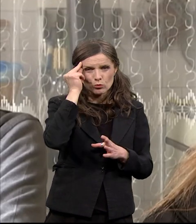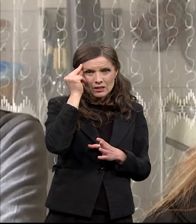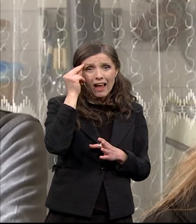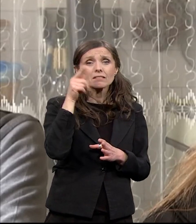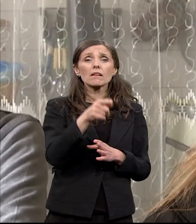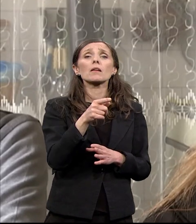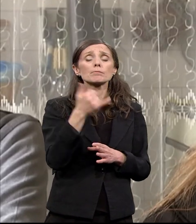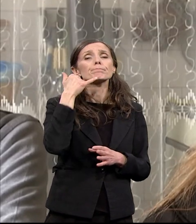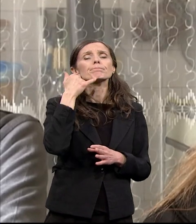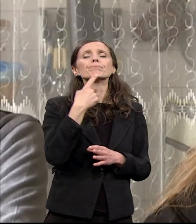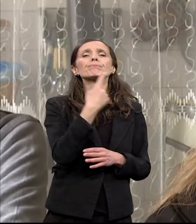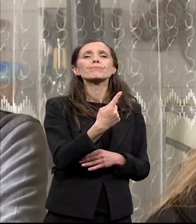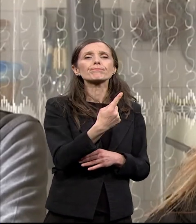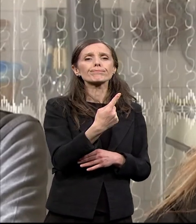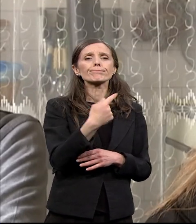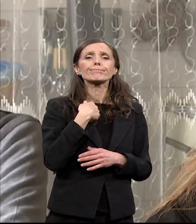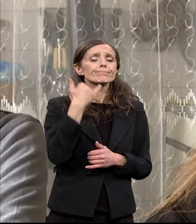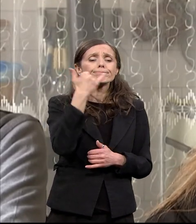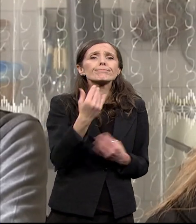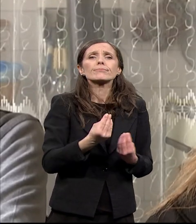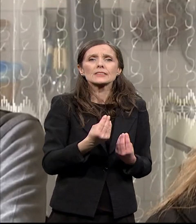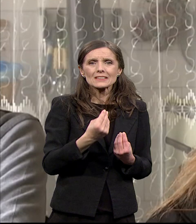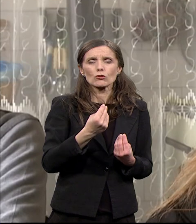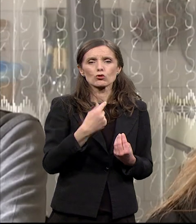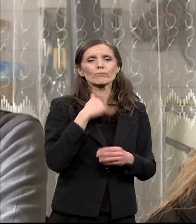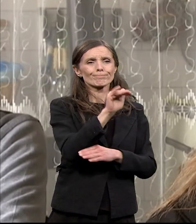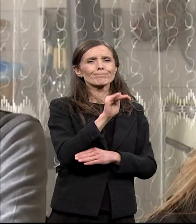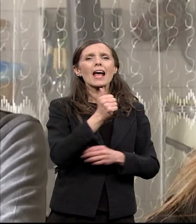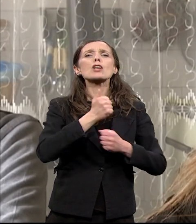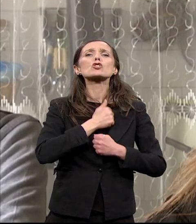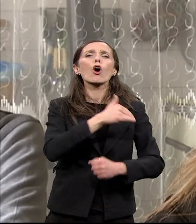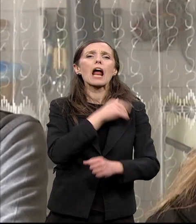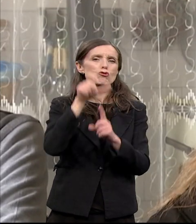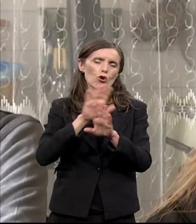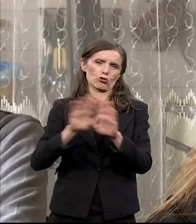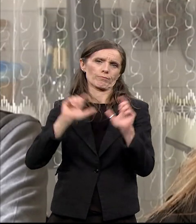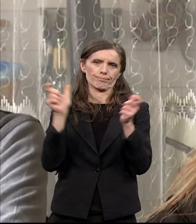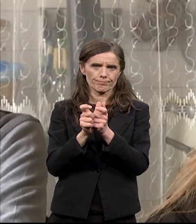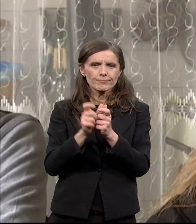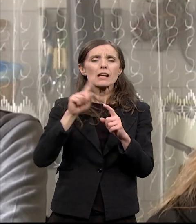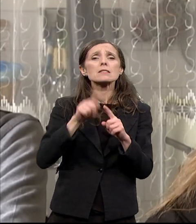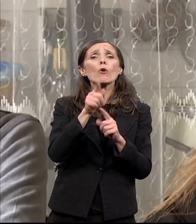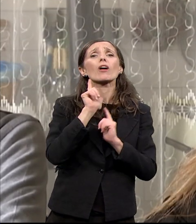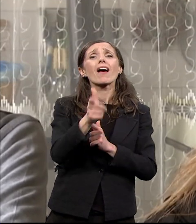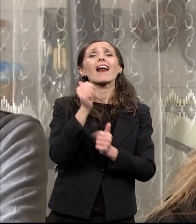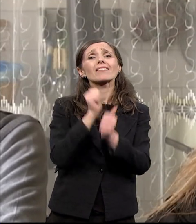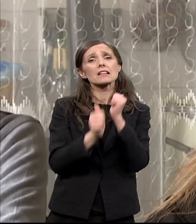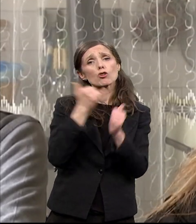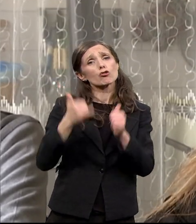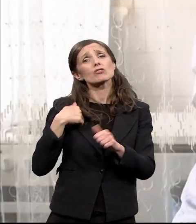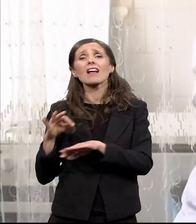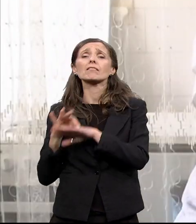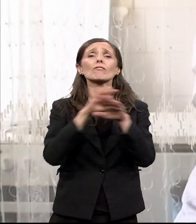rekao, mi vas zovemo da vas obavestimo da je Zoran Đokić uhapšen za ratni zločin i mi ga vodimo u Peć da mu